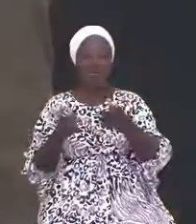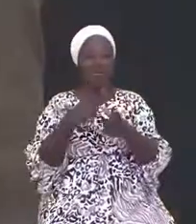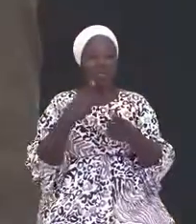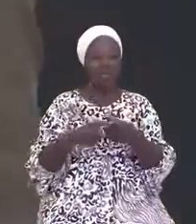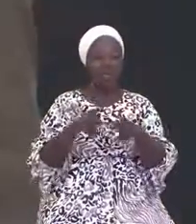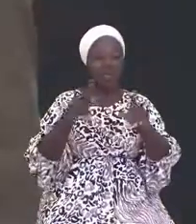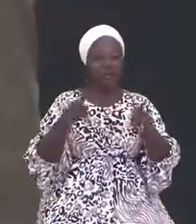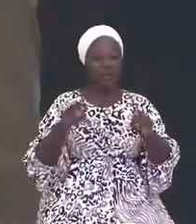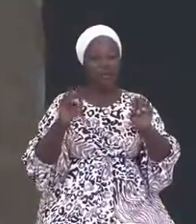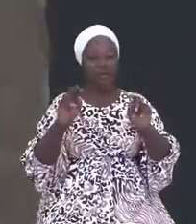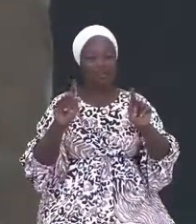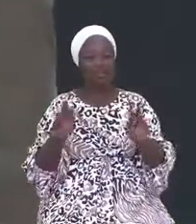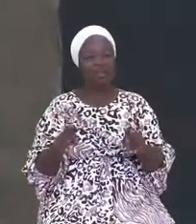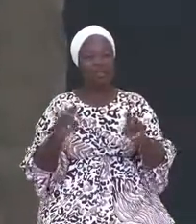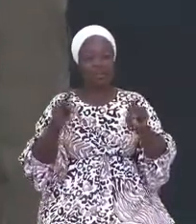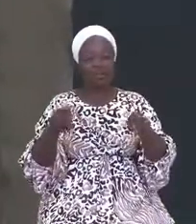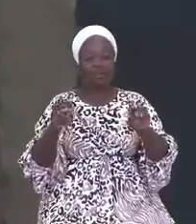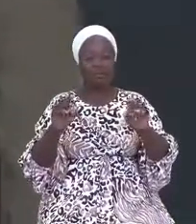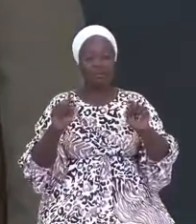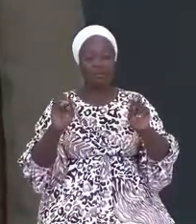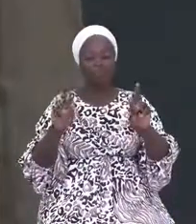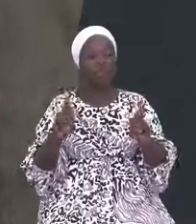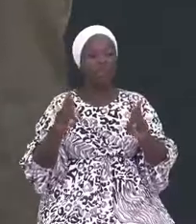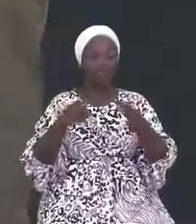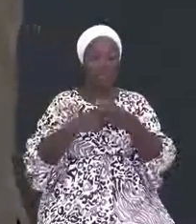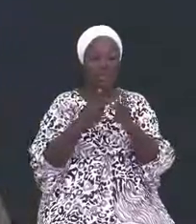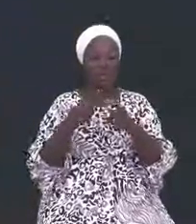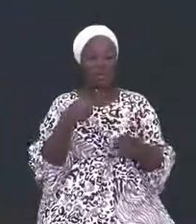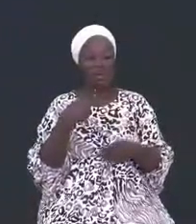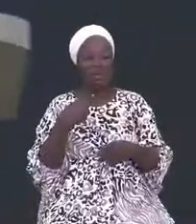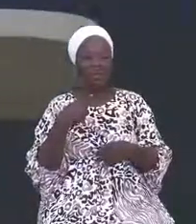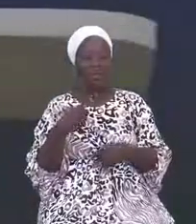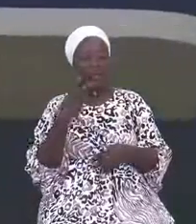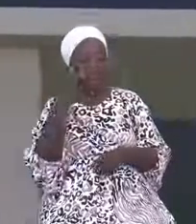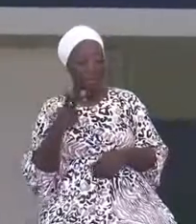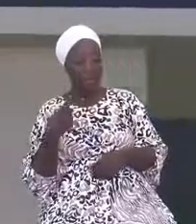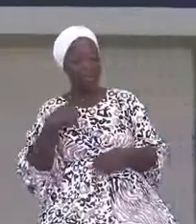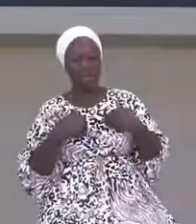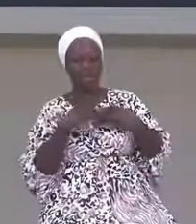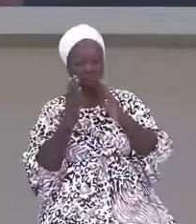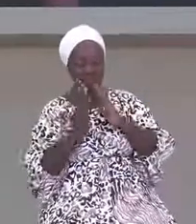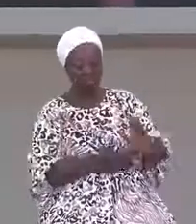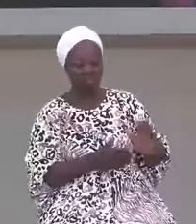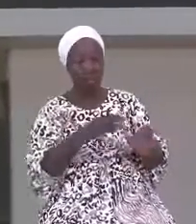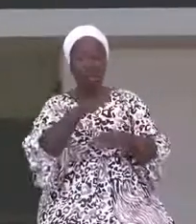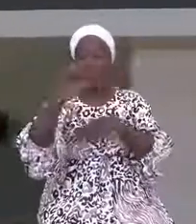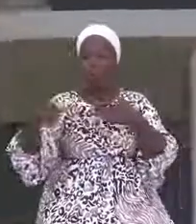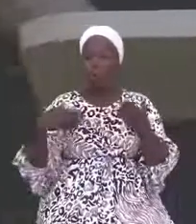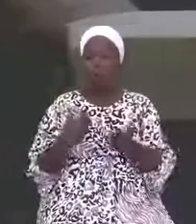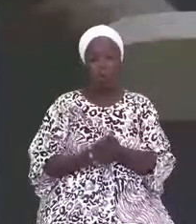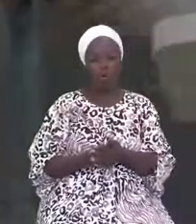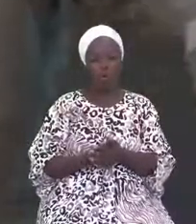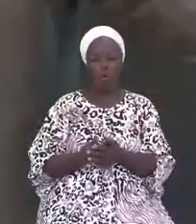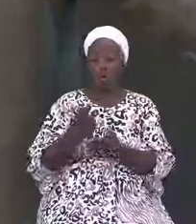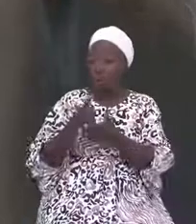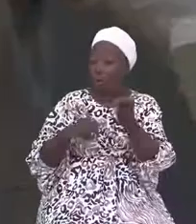Pierre se mit à lui dire, voici, nous avons tout quitté, ce que cet homme